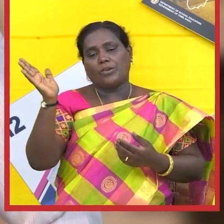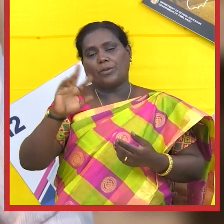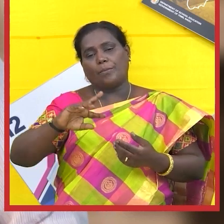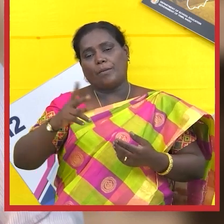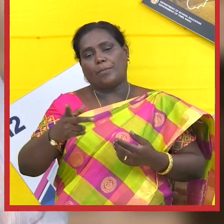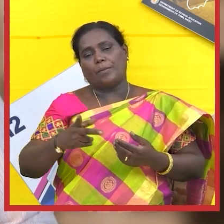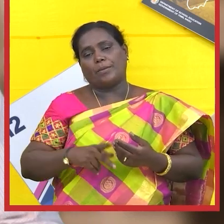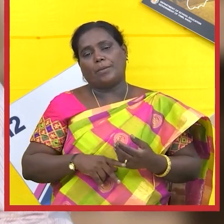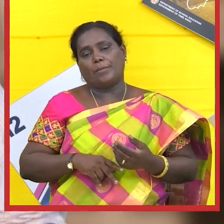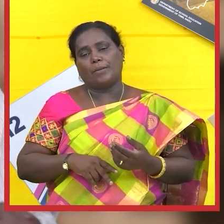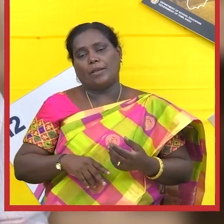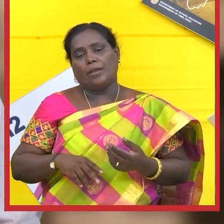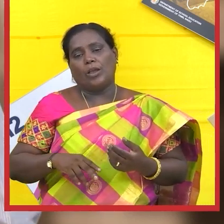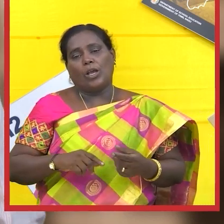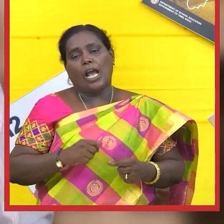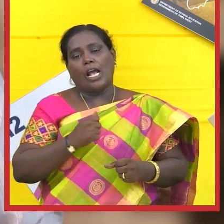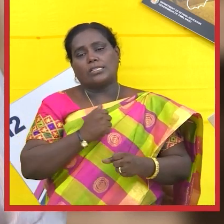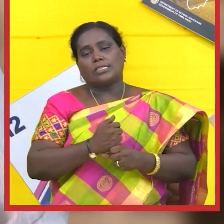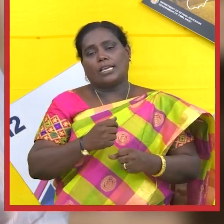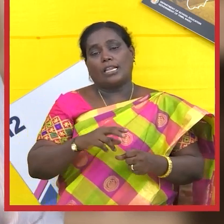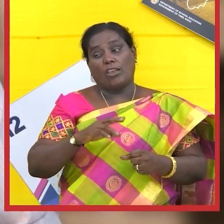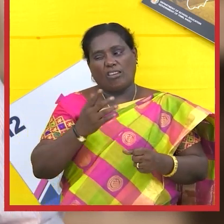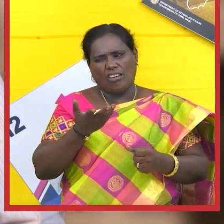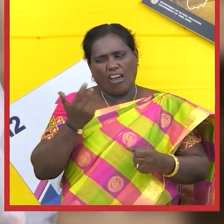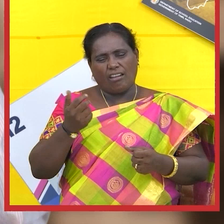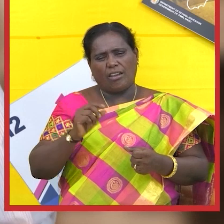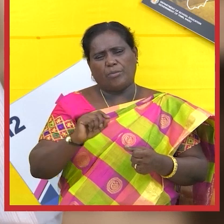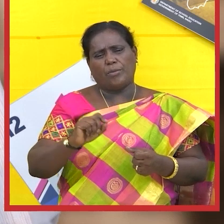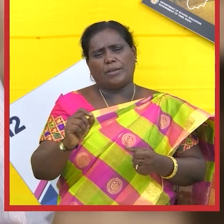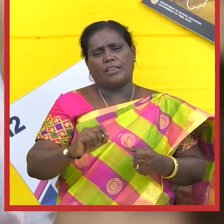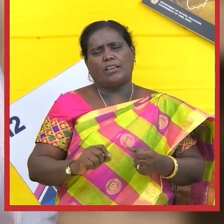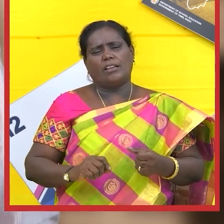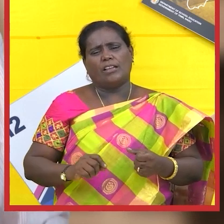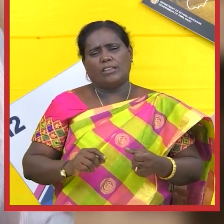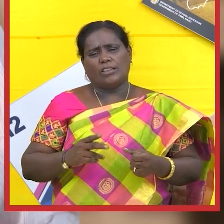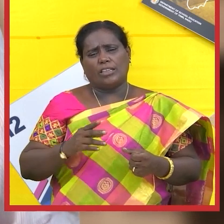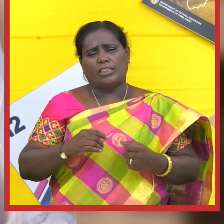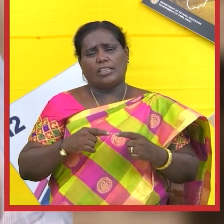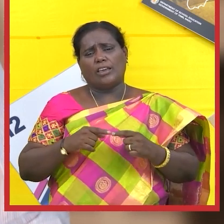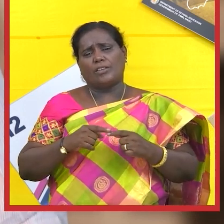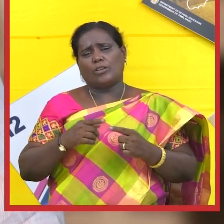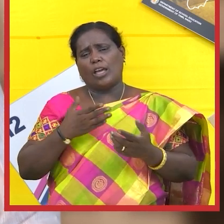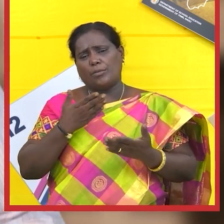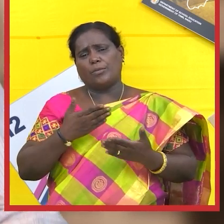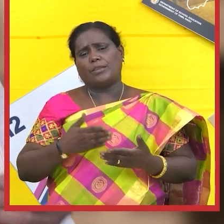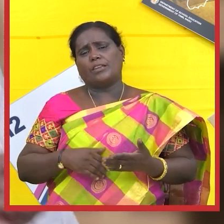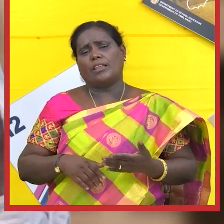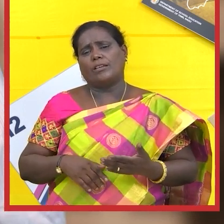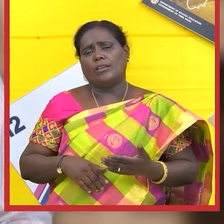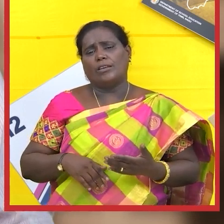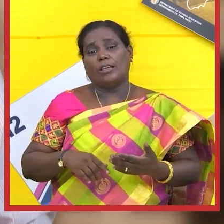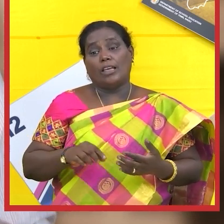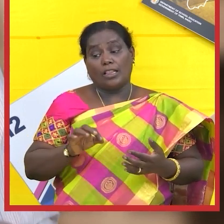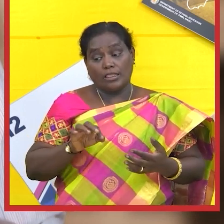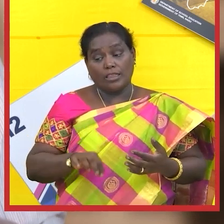காலத்திலிருந்து அச்சு இயந்திரத்தை யார் அறிமுகப்படுத்தினார்கள், போர்ச்சுகீசியர்கள் அறிமுகப்படுத்தினார்கள் இந்தியாவிற்குள் கொண்டு வந்து, அதேபோல் இந்த முழுமையான